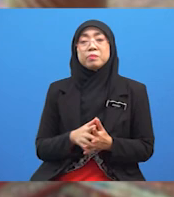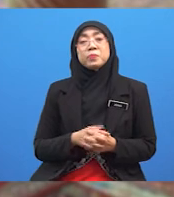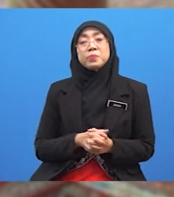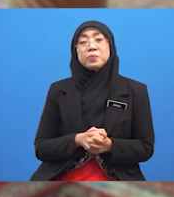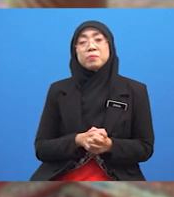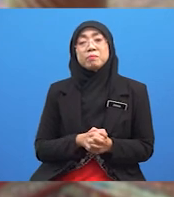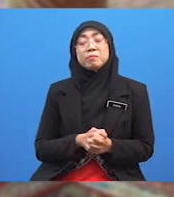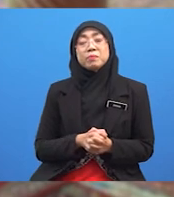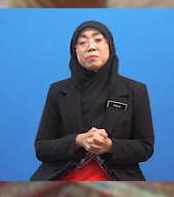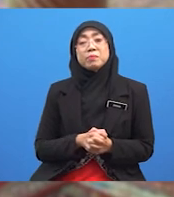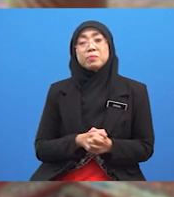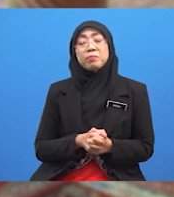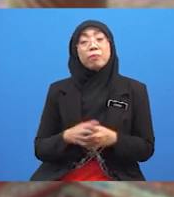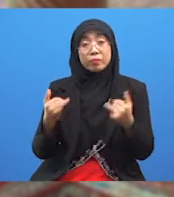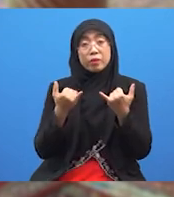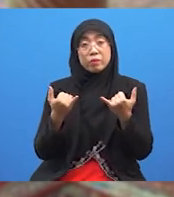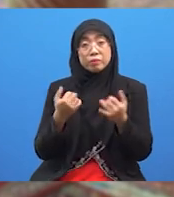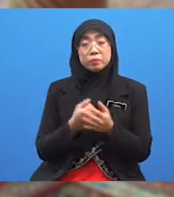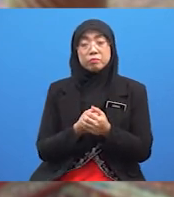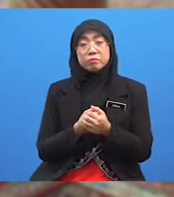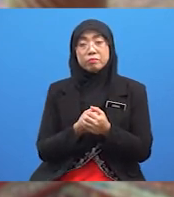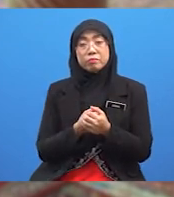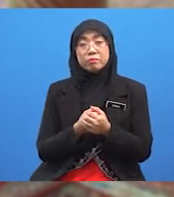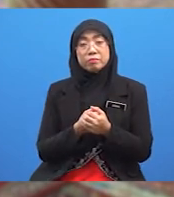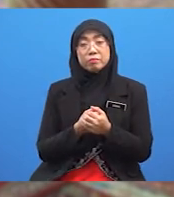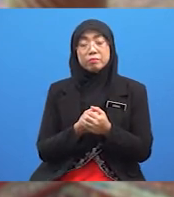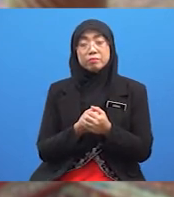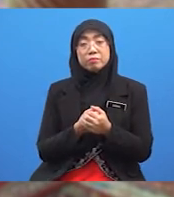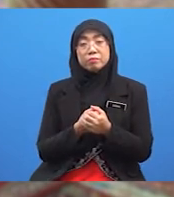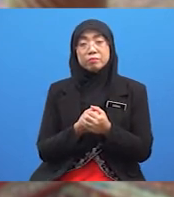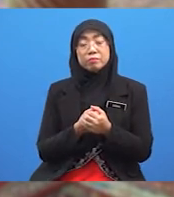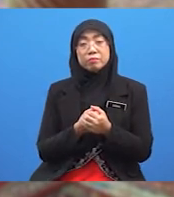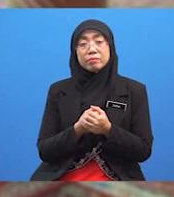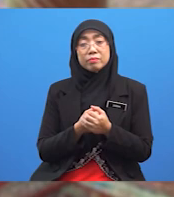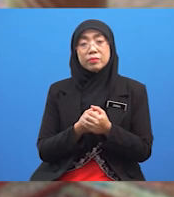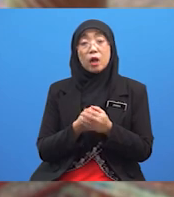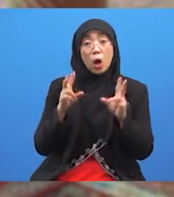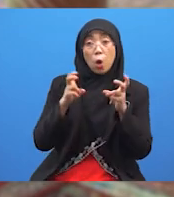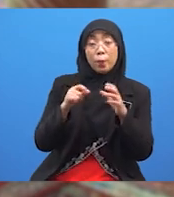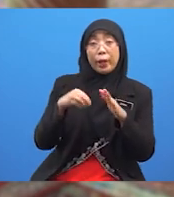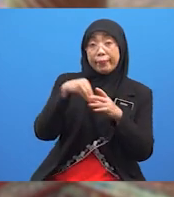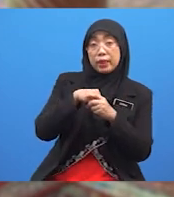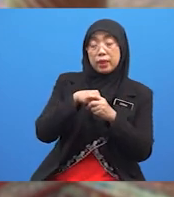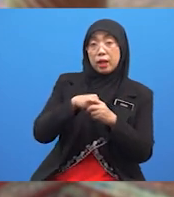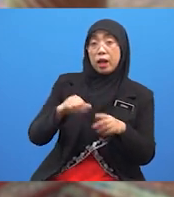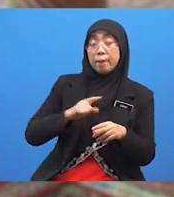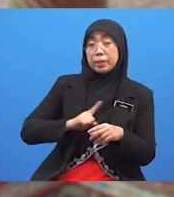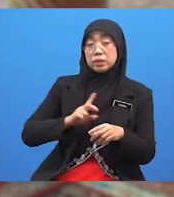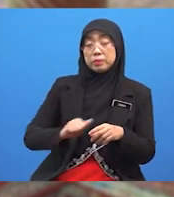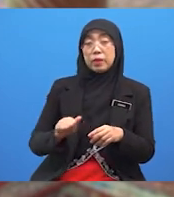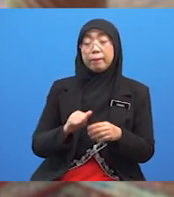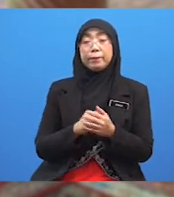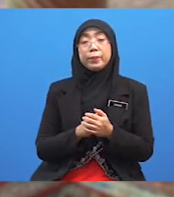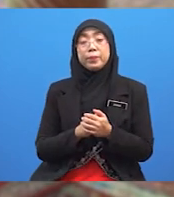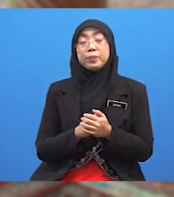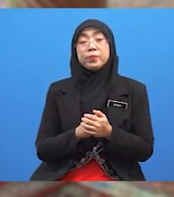sekalian, sekarang marilah kita telusuri pula aspek-aspek keagamaan beserta contoh-contoh petikan